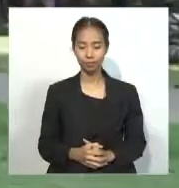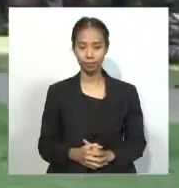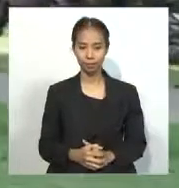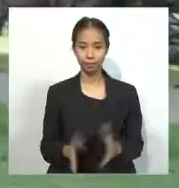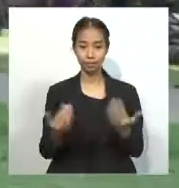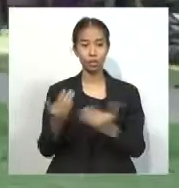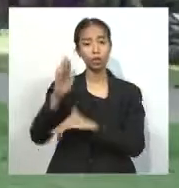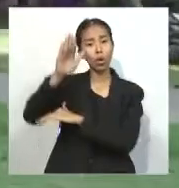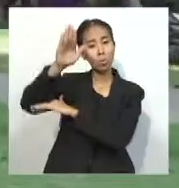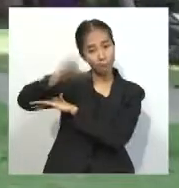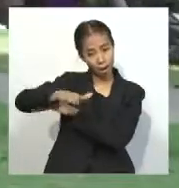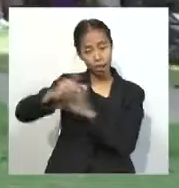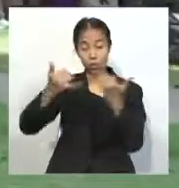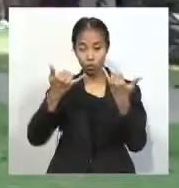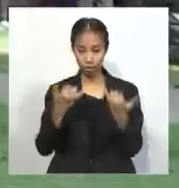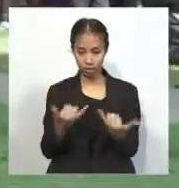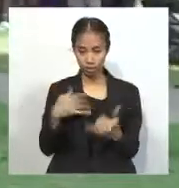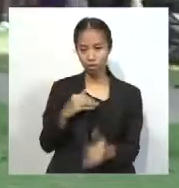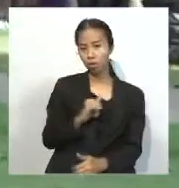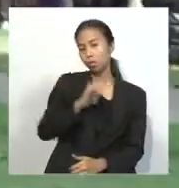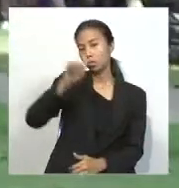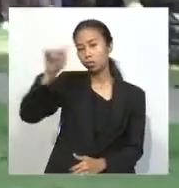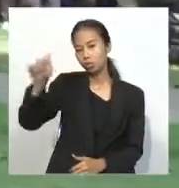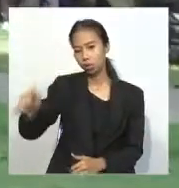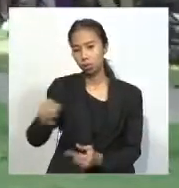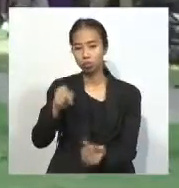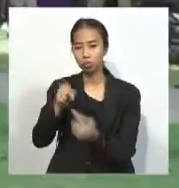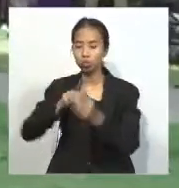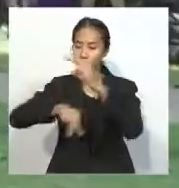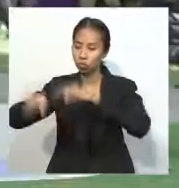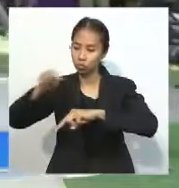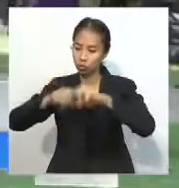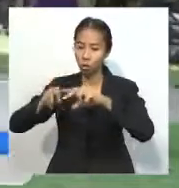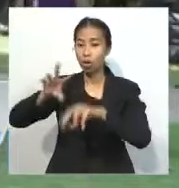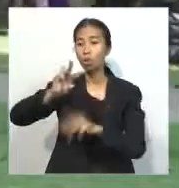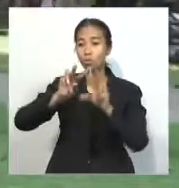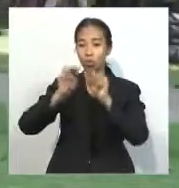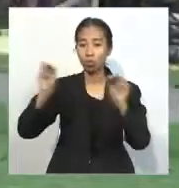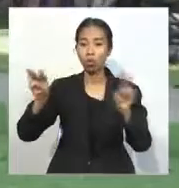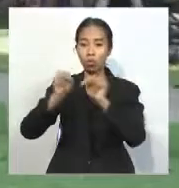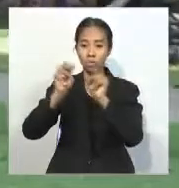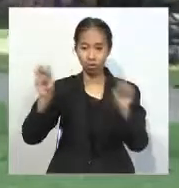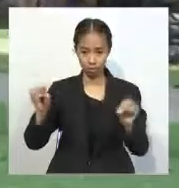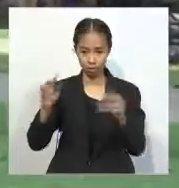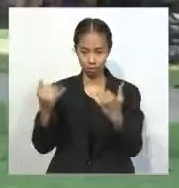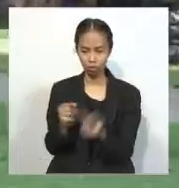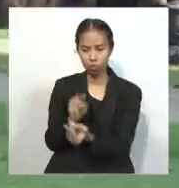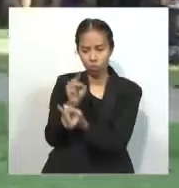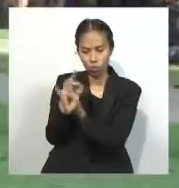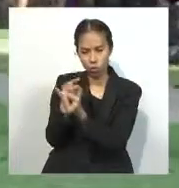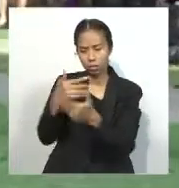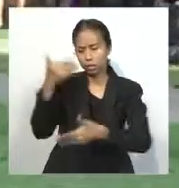ซึ่งในช่วงบ่ายของวันนี้นะคะนายกรัฐมนตรีจะได้เดินทางไปตรวจภารกิจที่จังหวัดนนทบุรีค่ะซึ่งจะได้มีการเยี่ยมชมการด